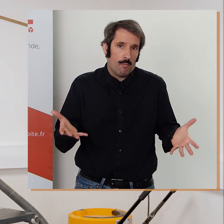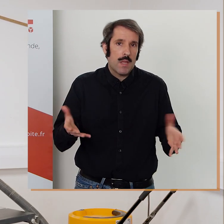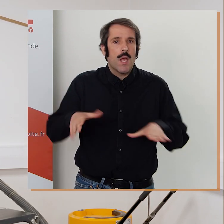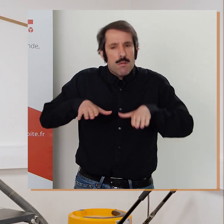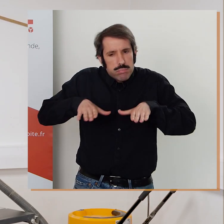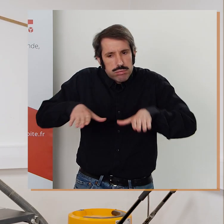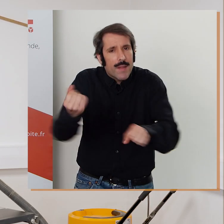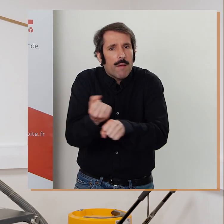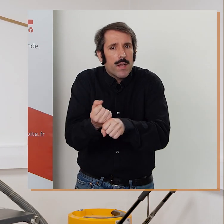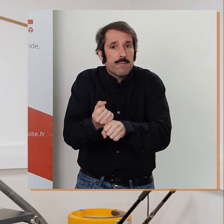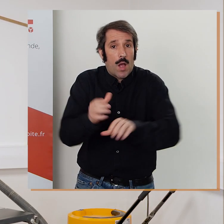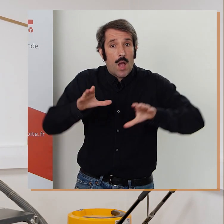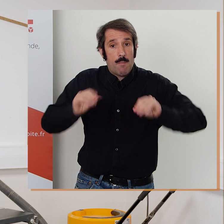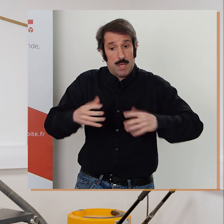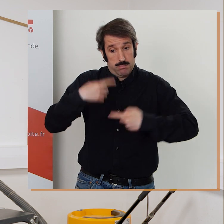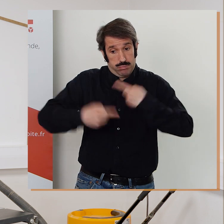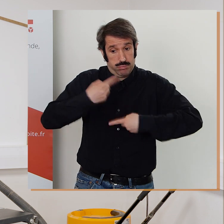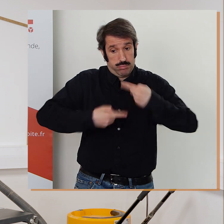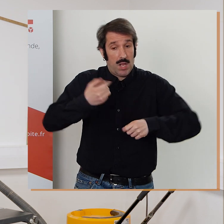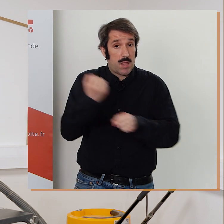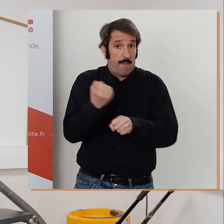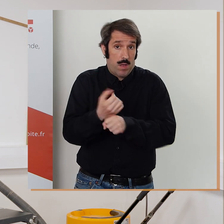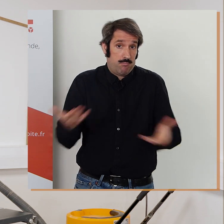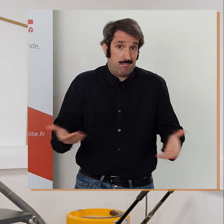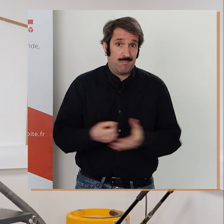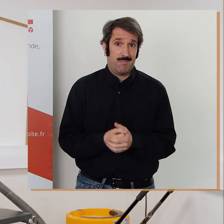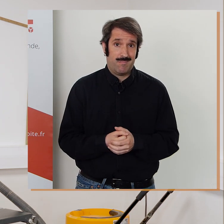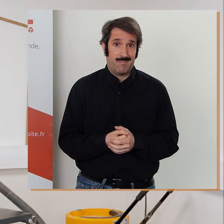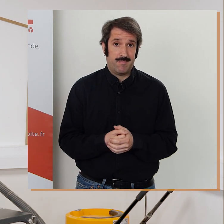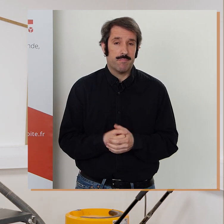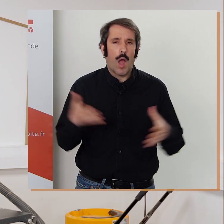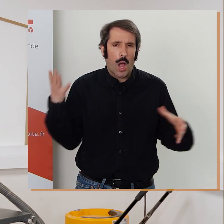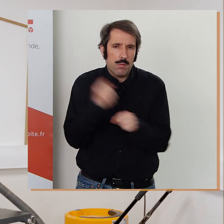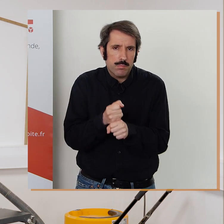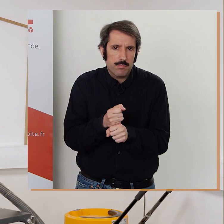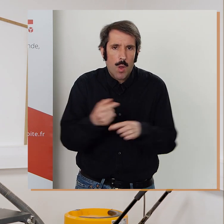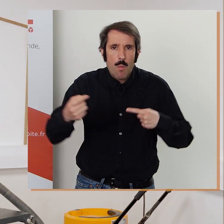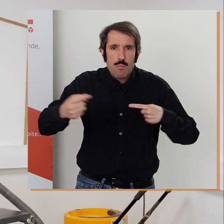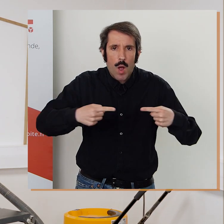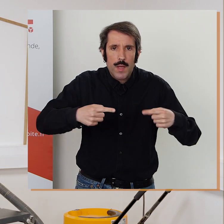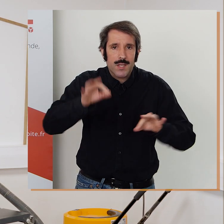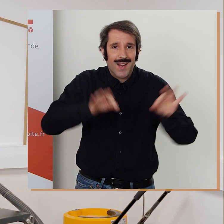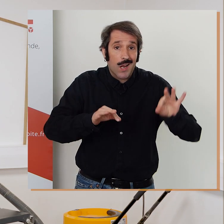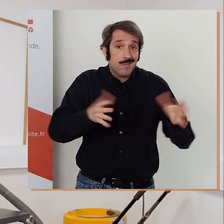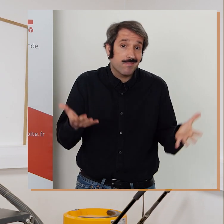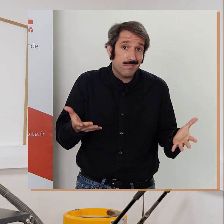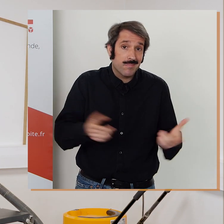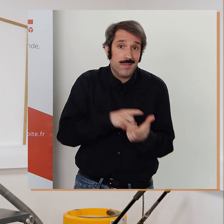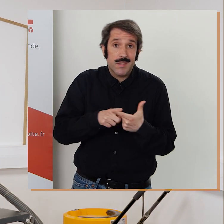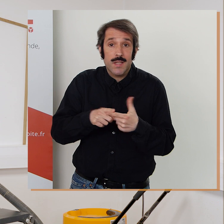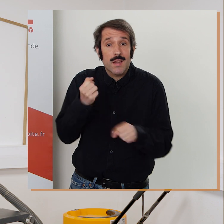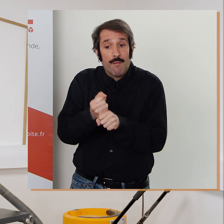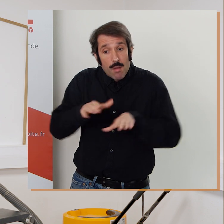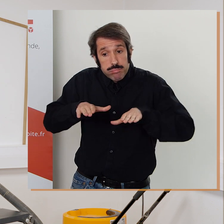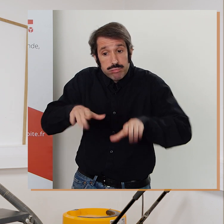et l'usinage, c'est se positionner, actionner la machine et travailler. Donc pour résumer, le pointage, c'est le réglage de la machine, et